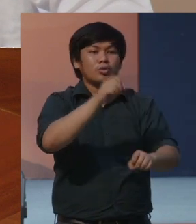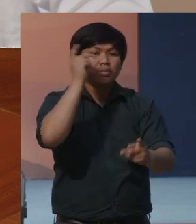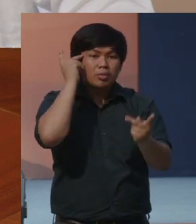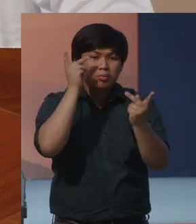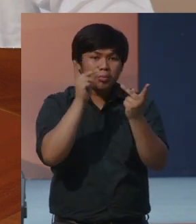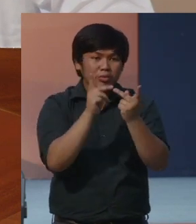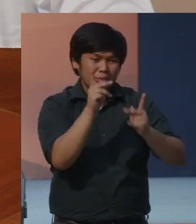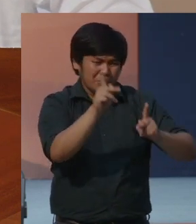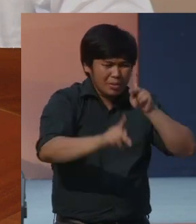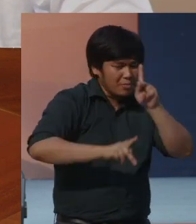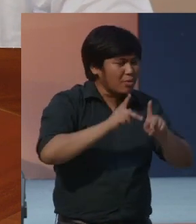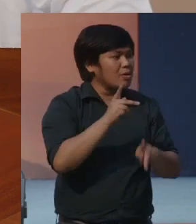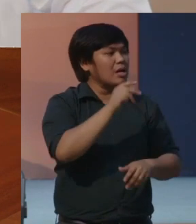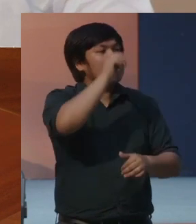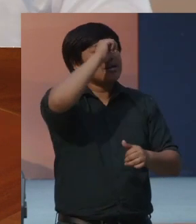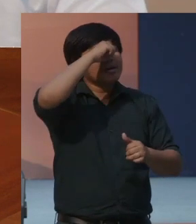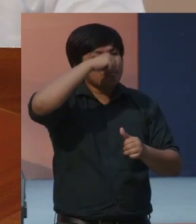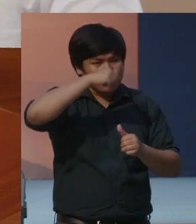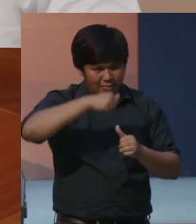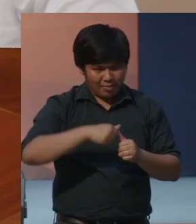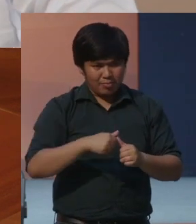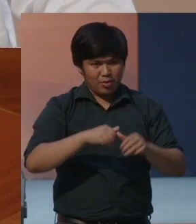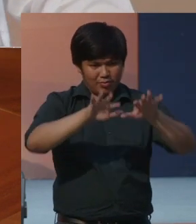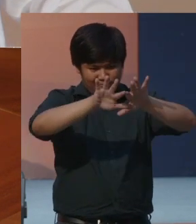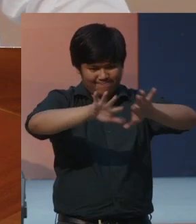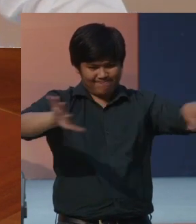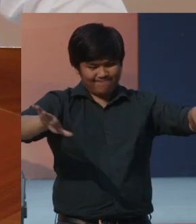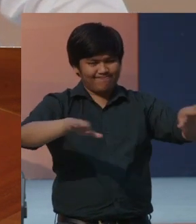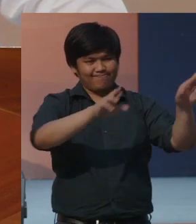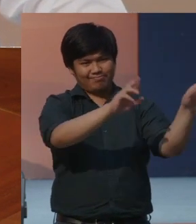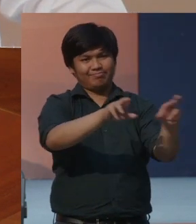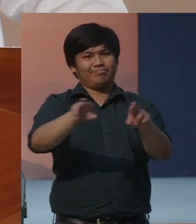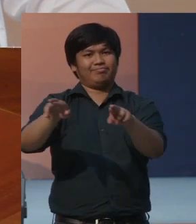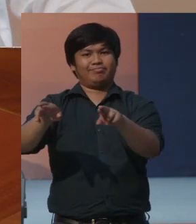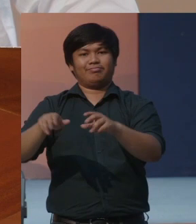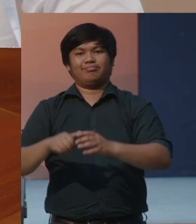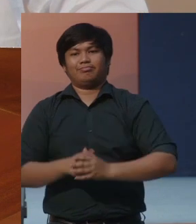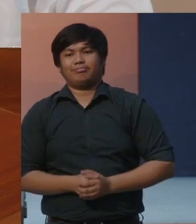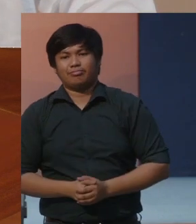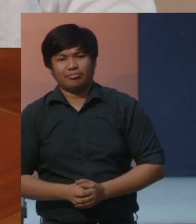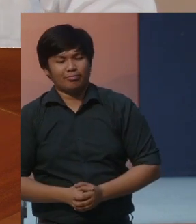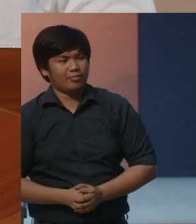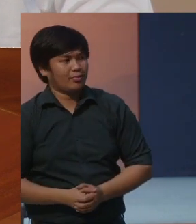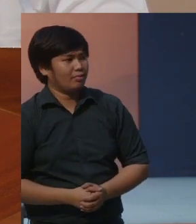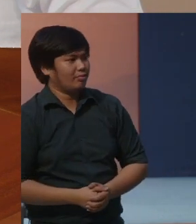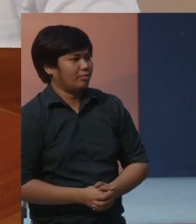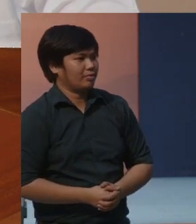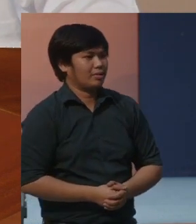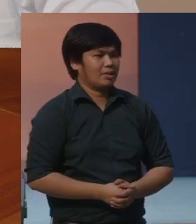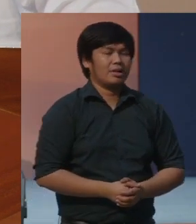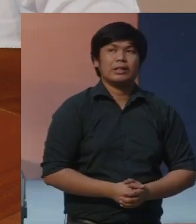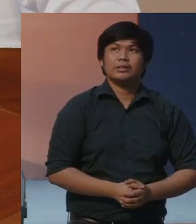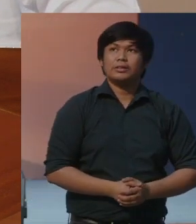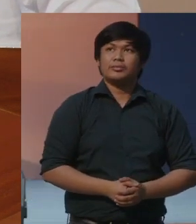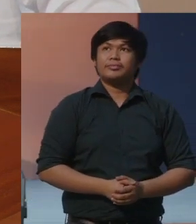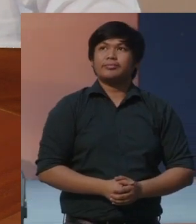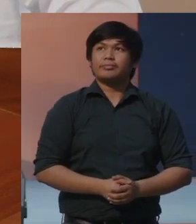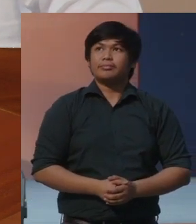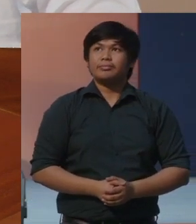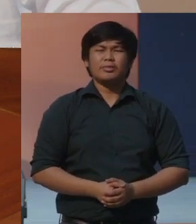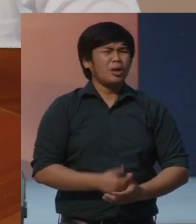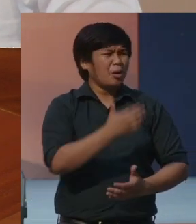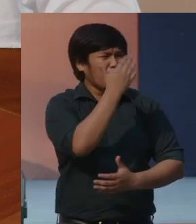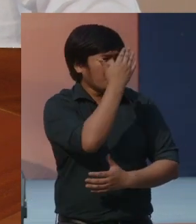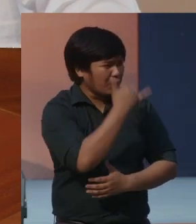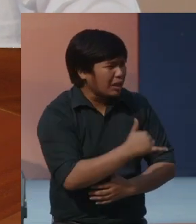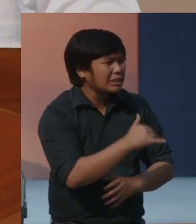So tunay na sinunod ni Joshua ang lahat ng utos ng Diyos. Pati na ang pagtayo ng memorial. Bakit